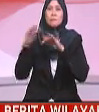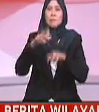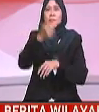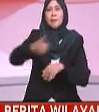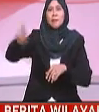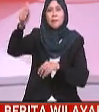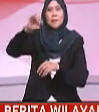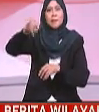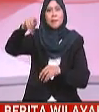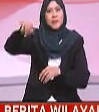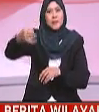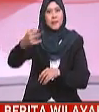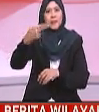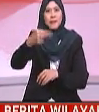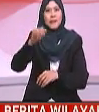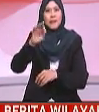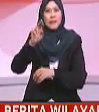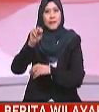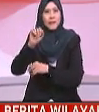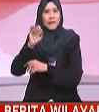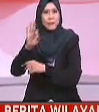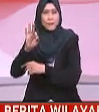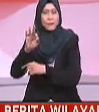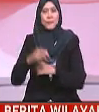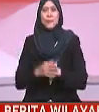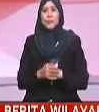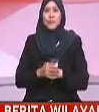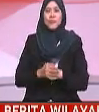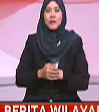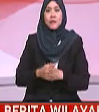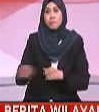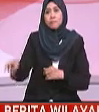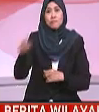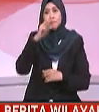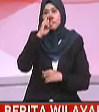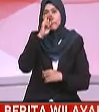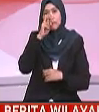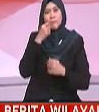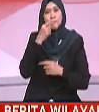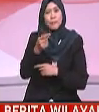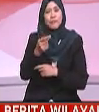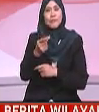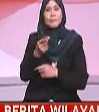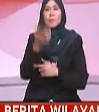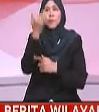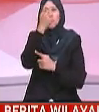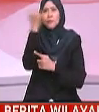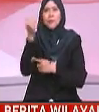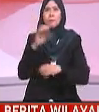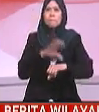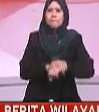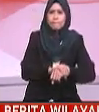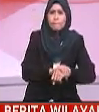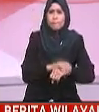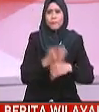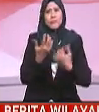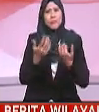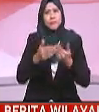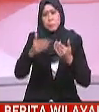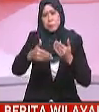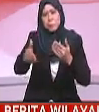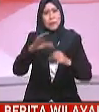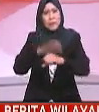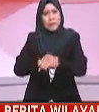Pengarah JPJ Kelantan Hanif Yusabra Yusof. Penegasan itu dinyatakan Dato' Zalani susulan penahanan demi penahanan